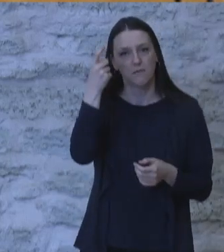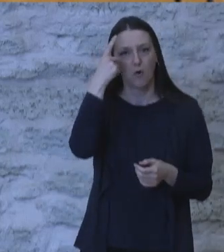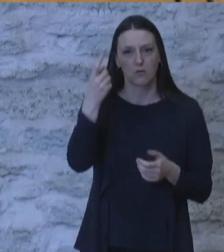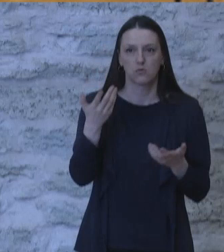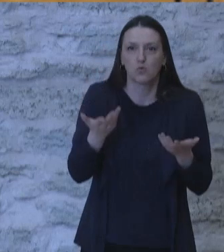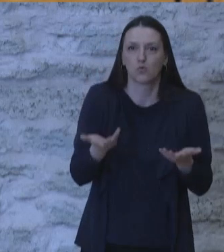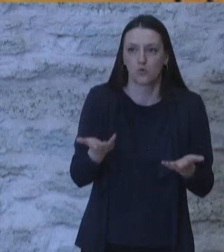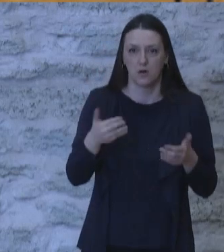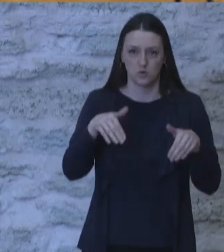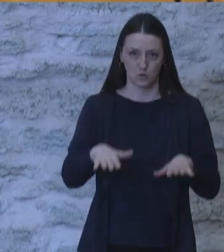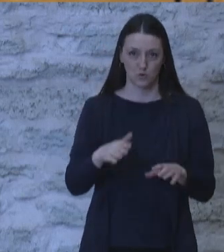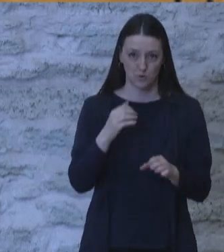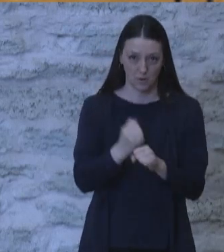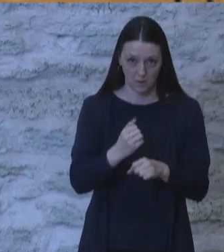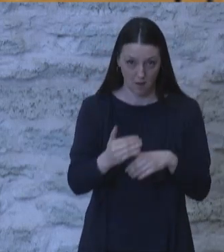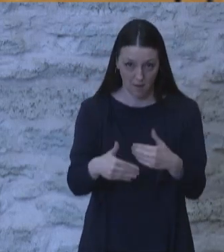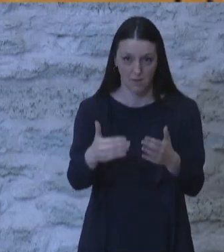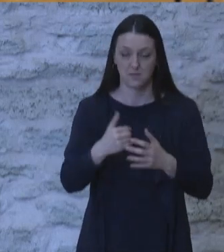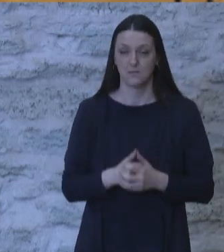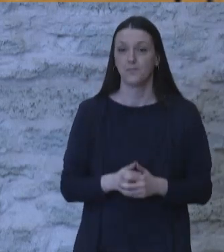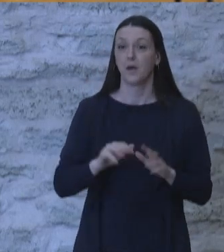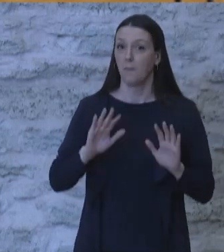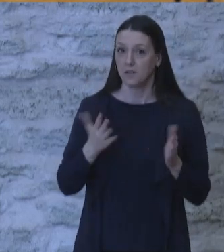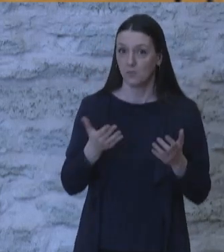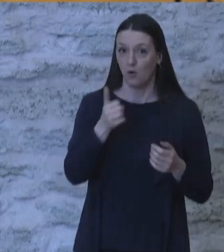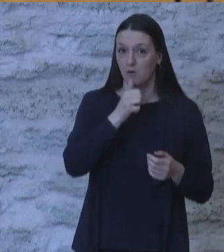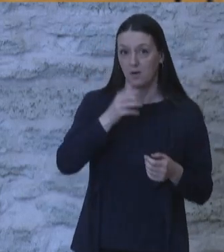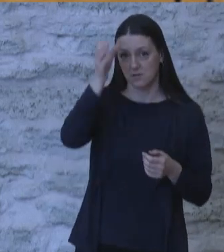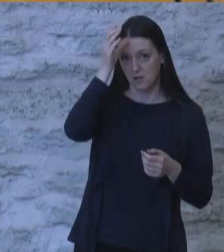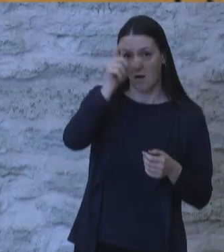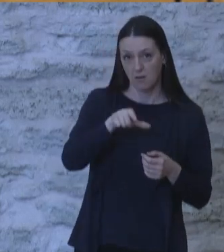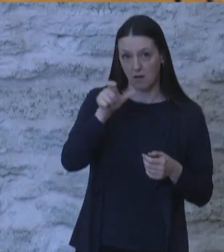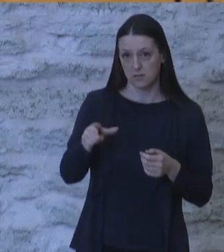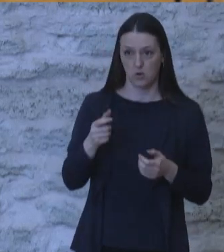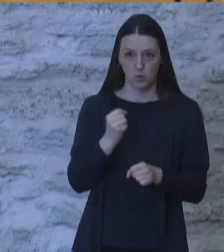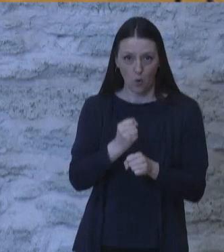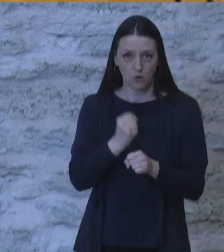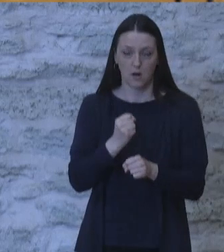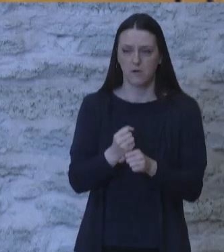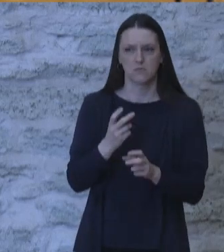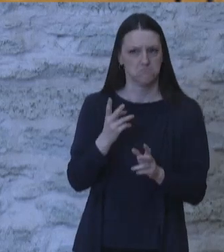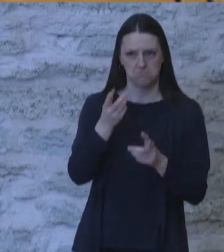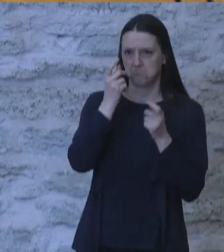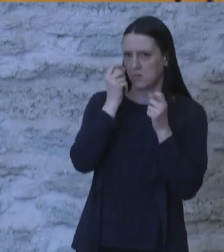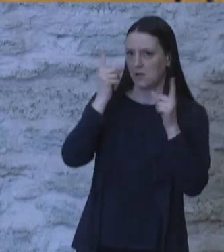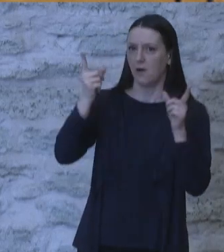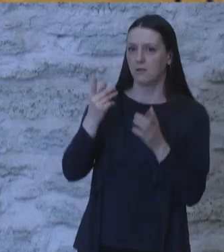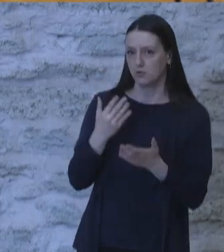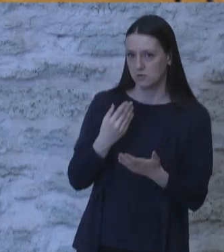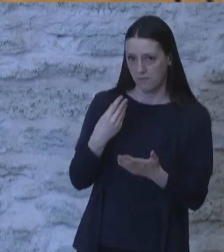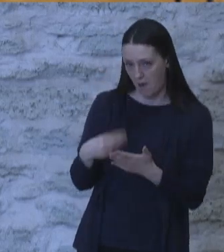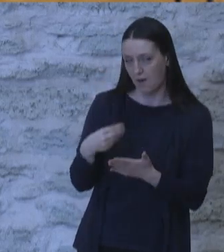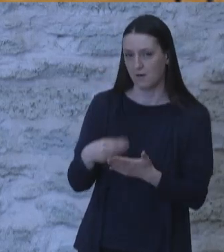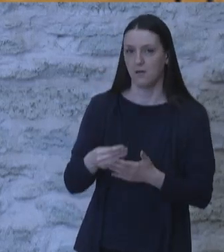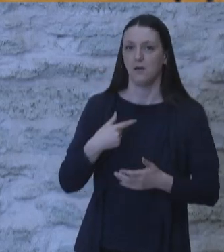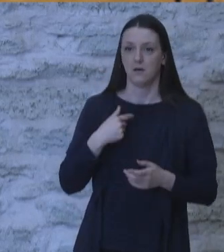langetada. Ja see, mis moodi Eesti teadlased on tööd teinud, see on nimetusväärne sellepärast, et on väga palju erinevaid